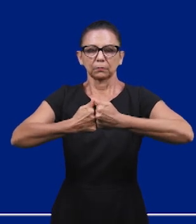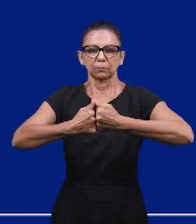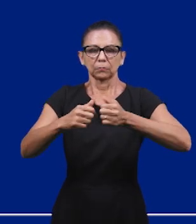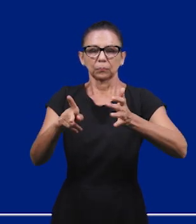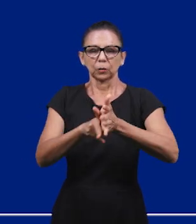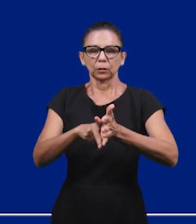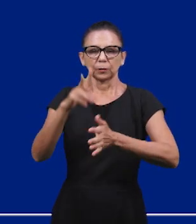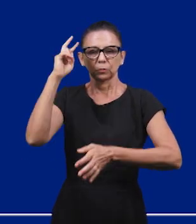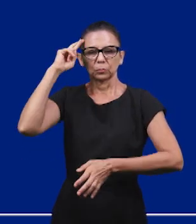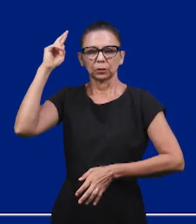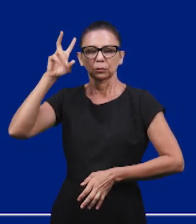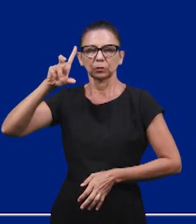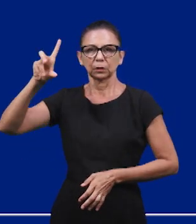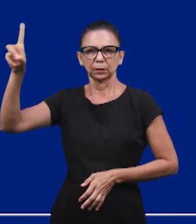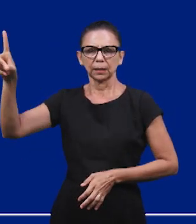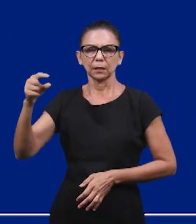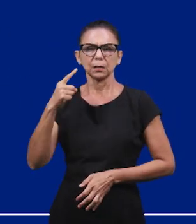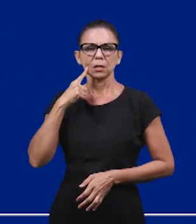porte,